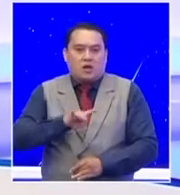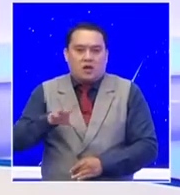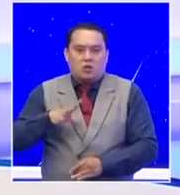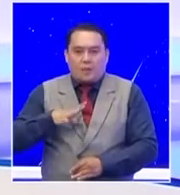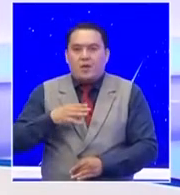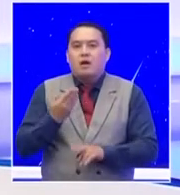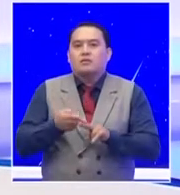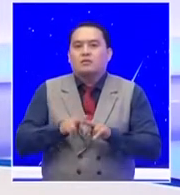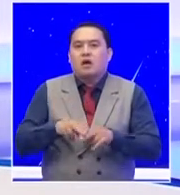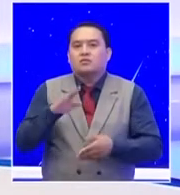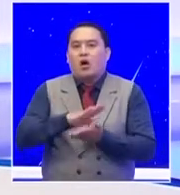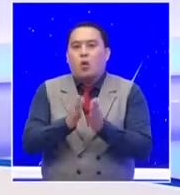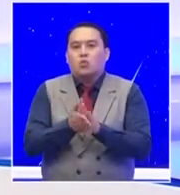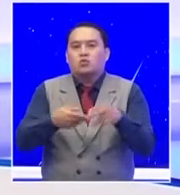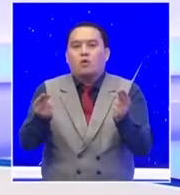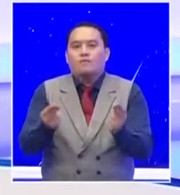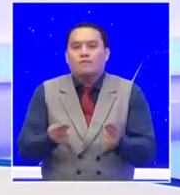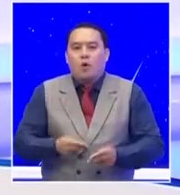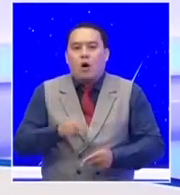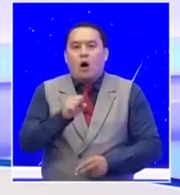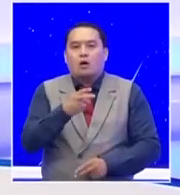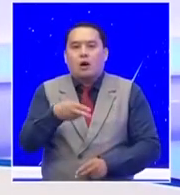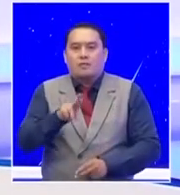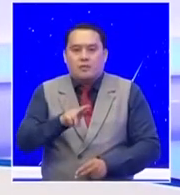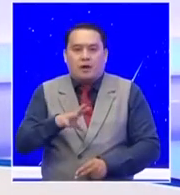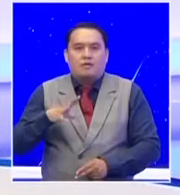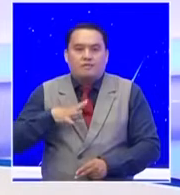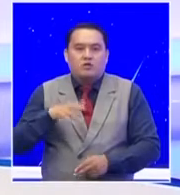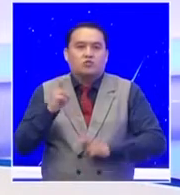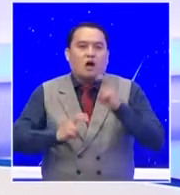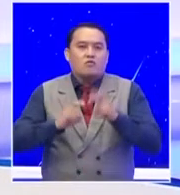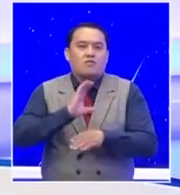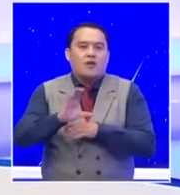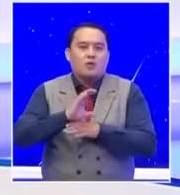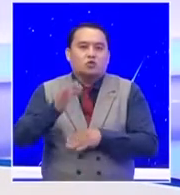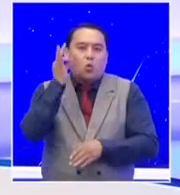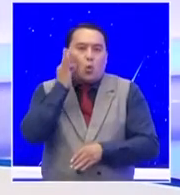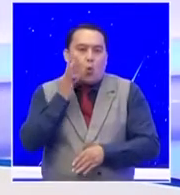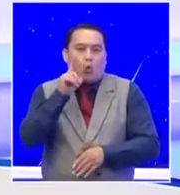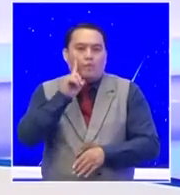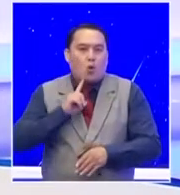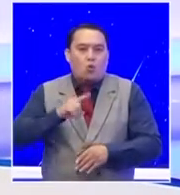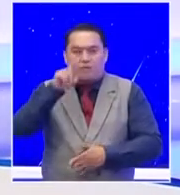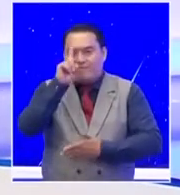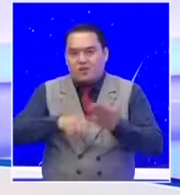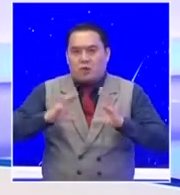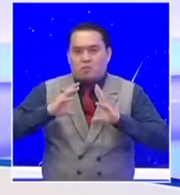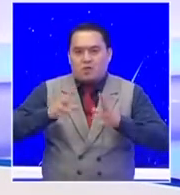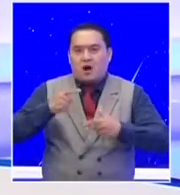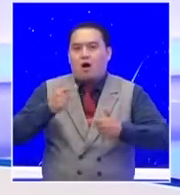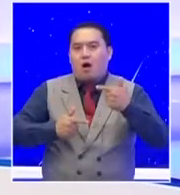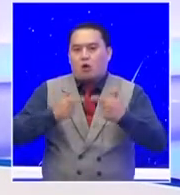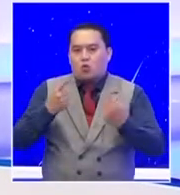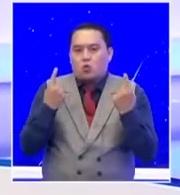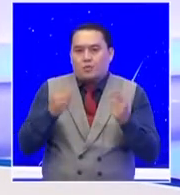района. На стадии заключения договора Арабские Эмираты. Завод по выпуску меда уверенно выходит на мировой рынок, конкурируя